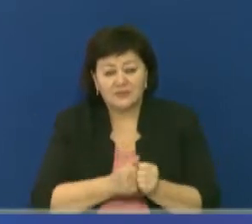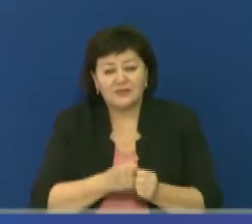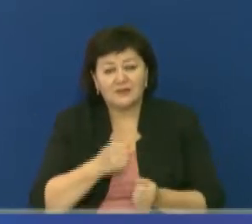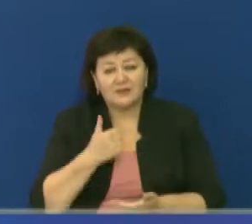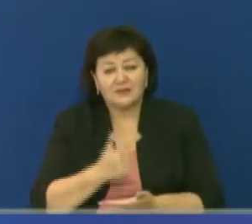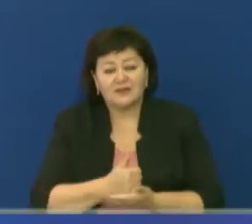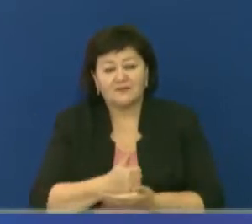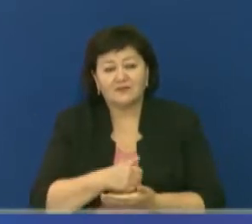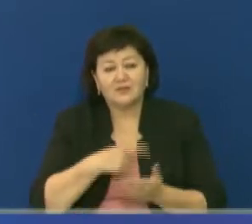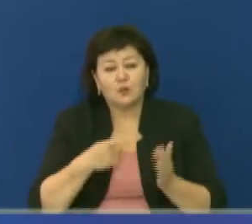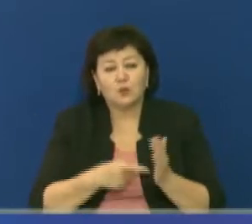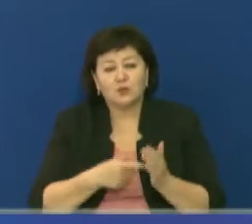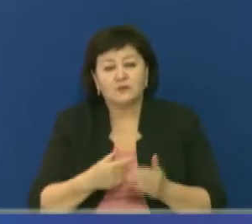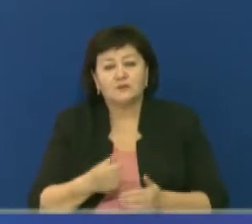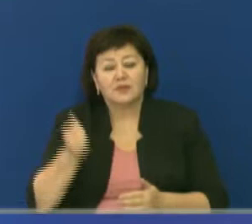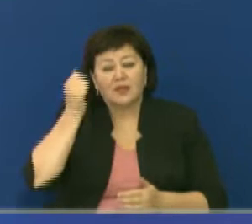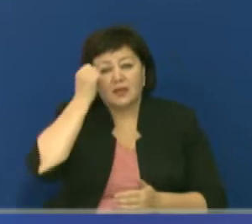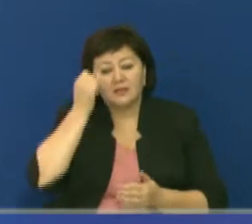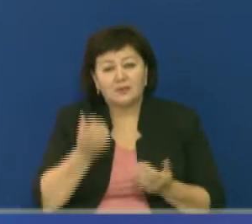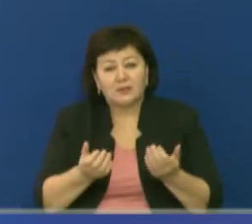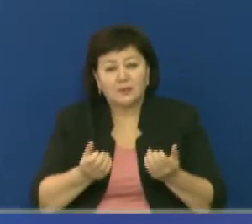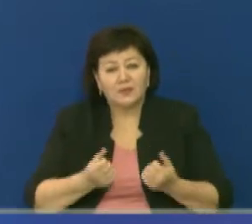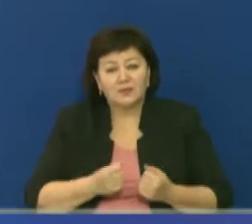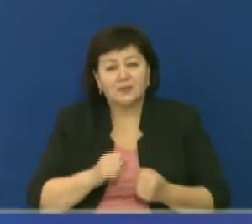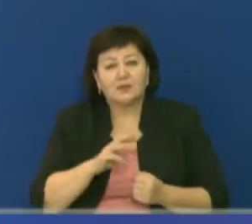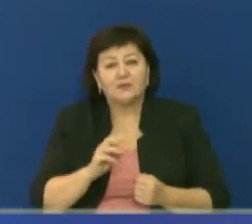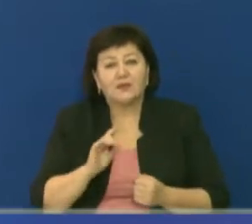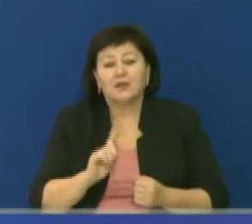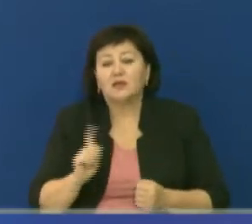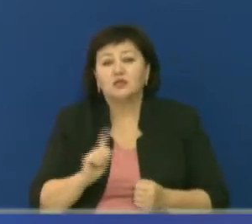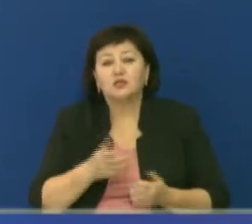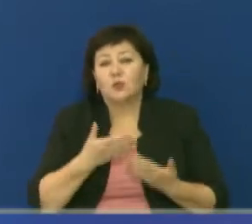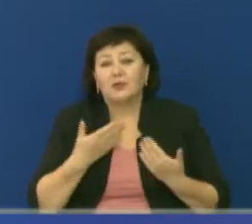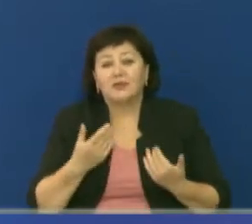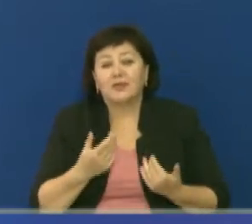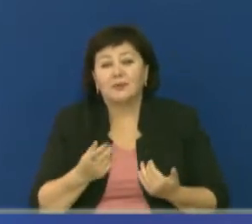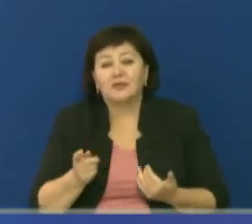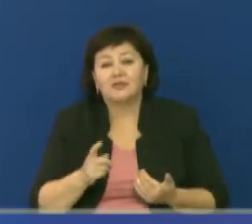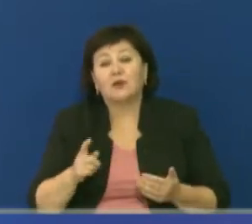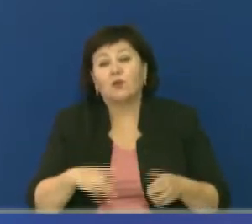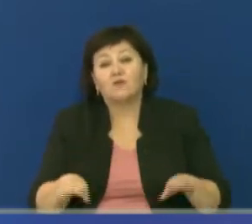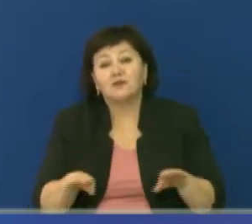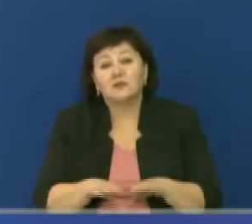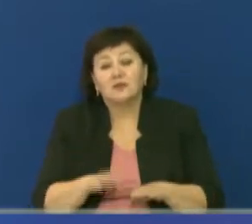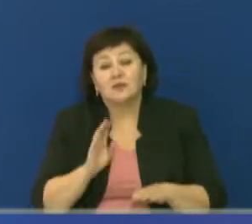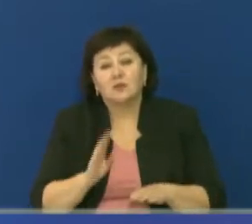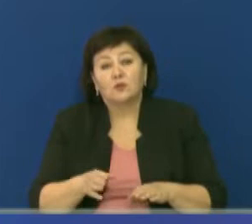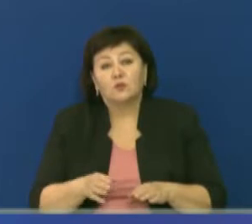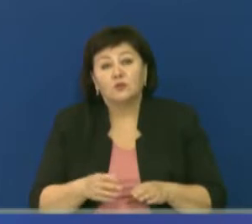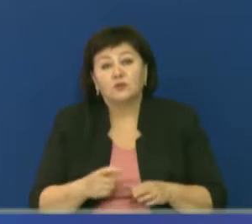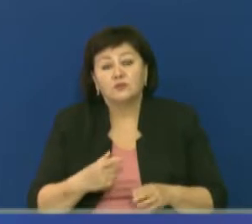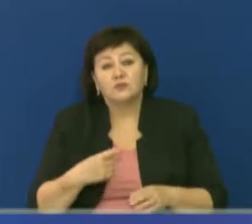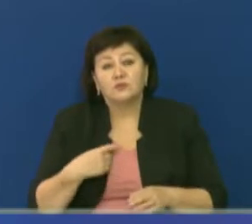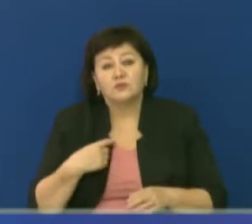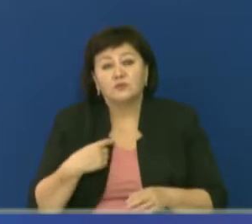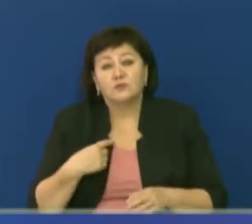словам, в сегодняшний день акимат принимает меры, чтобы не допустить транспортного коллапса. В частности, привлекается подвижной состав частной компании